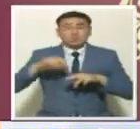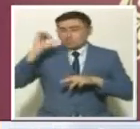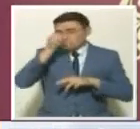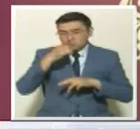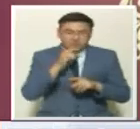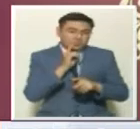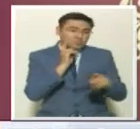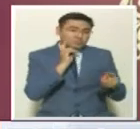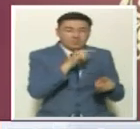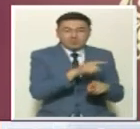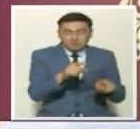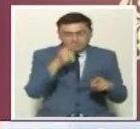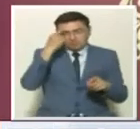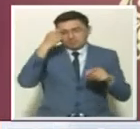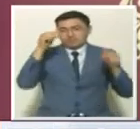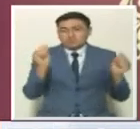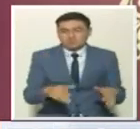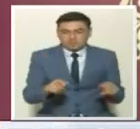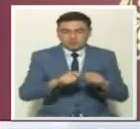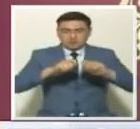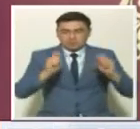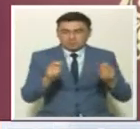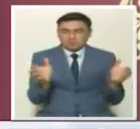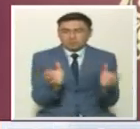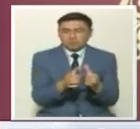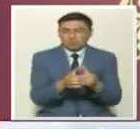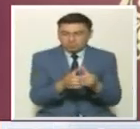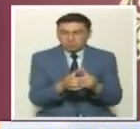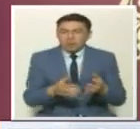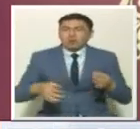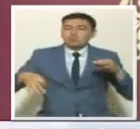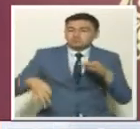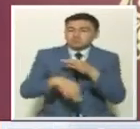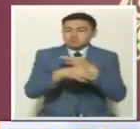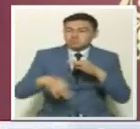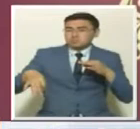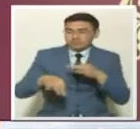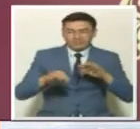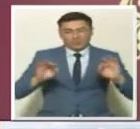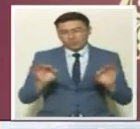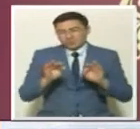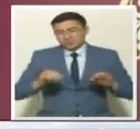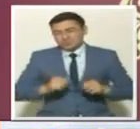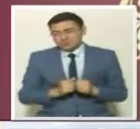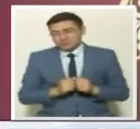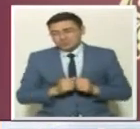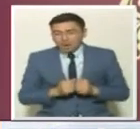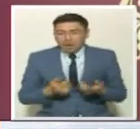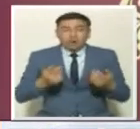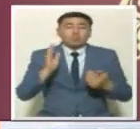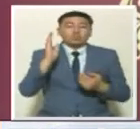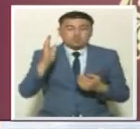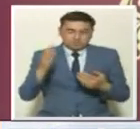қобызшылардан қобызшылар тобын ашып биыл осындай алғашқы концертін өткізейін деп жатырмыз. Мен ойлаймын, осы